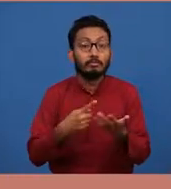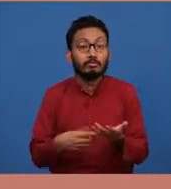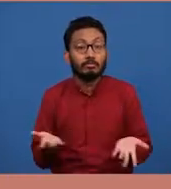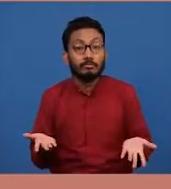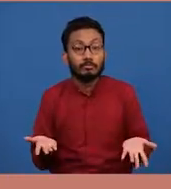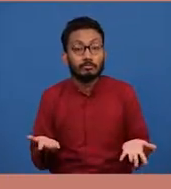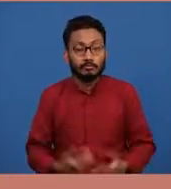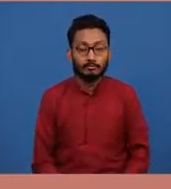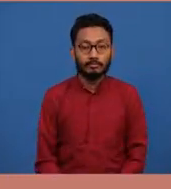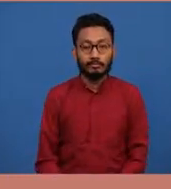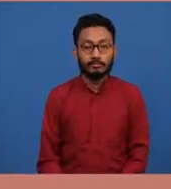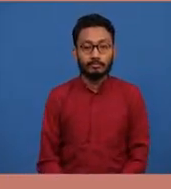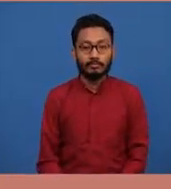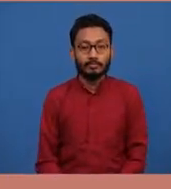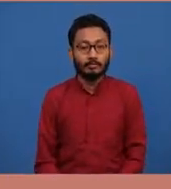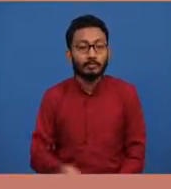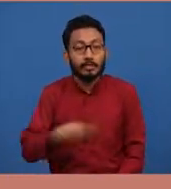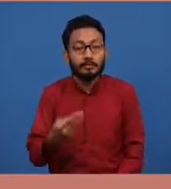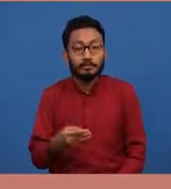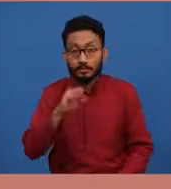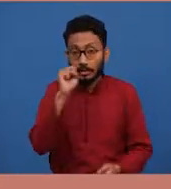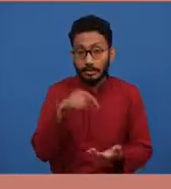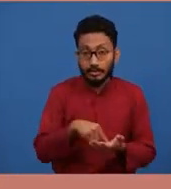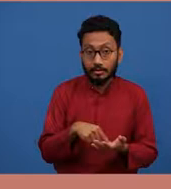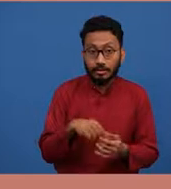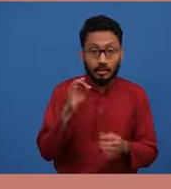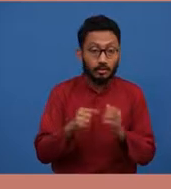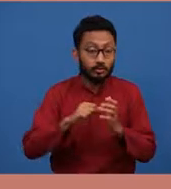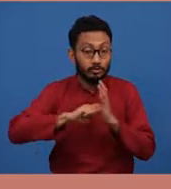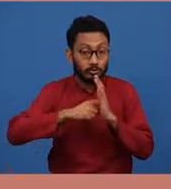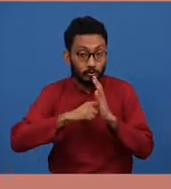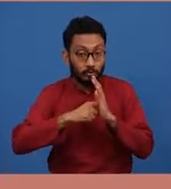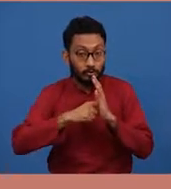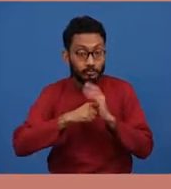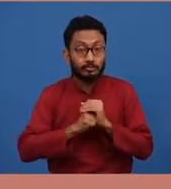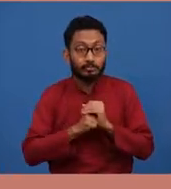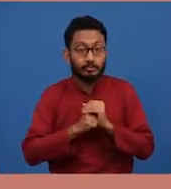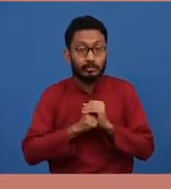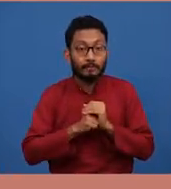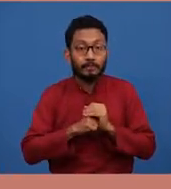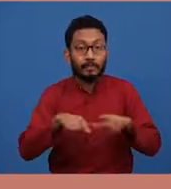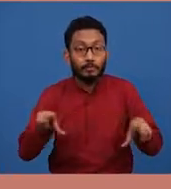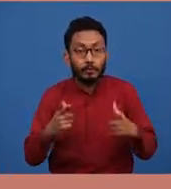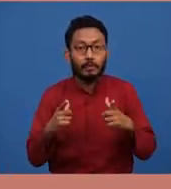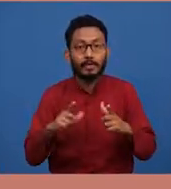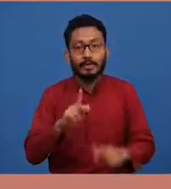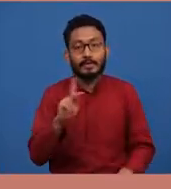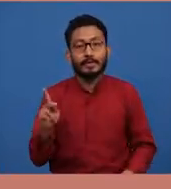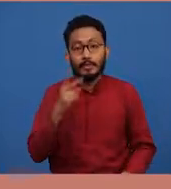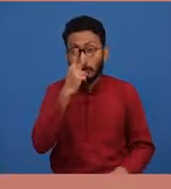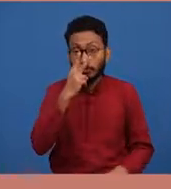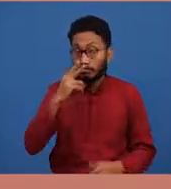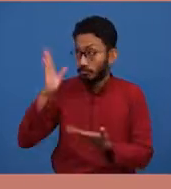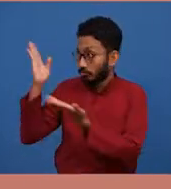Bagi soalan ini, kata kuncinya adalah lakukan.